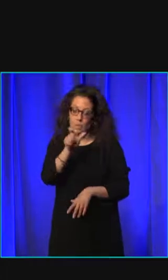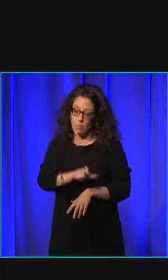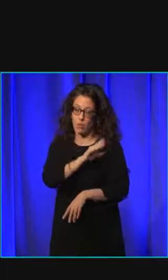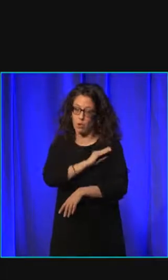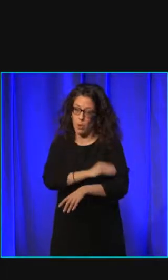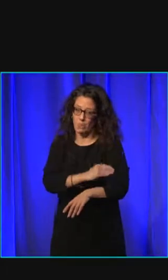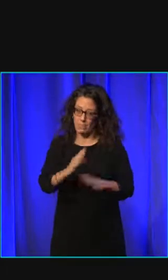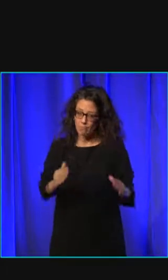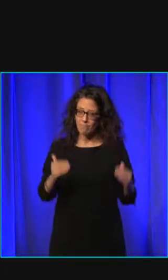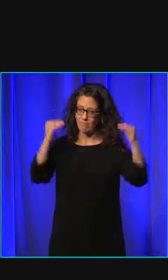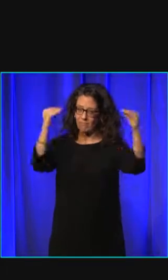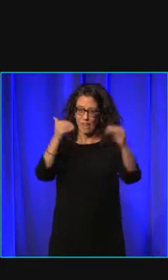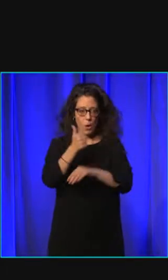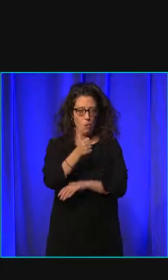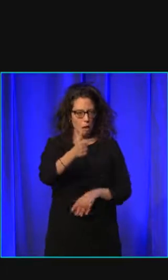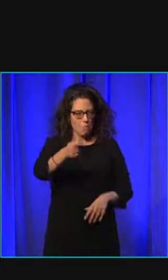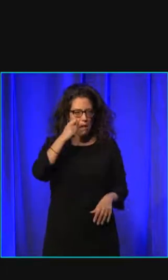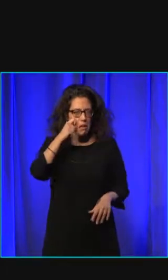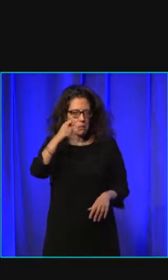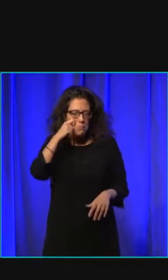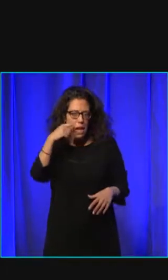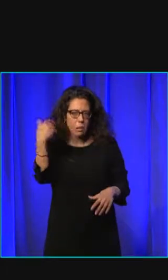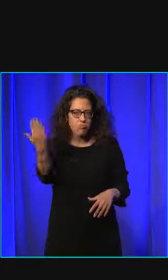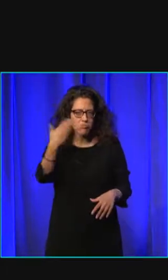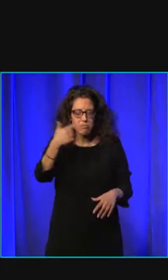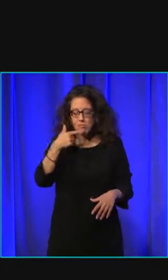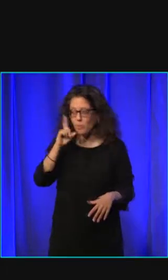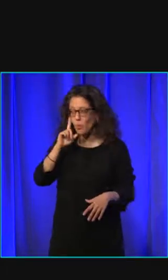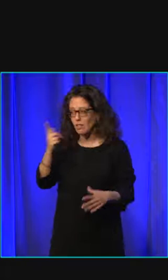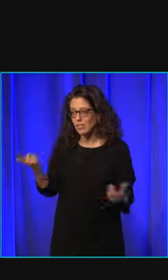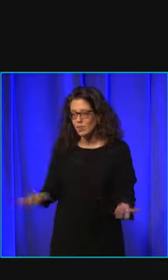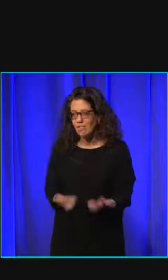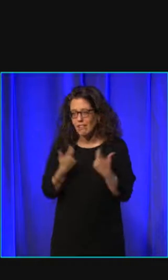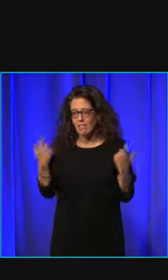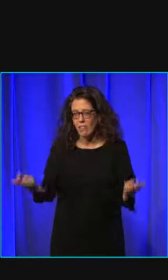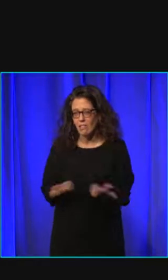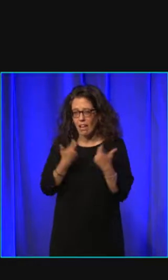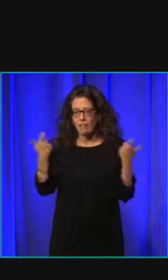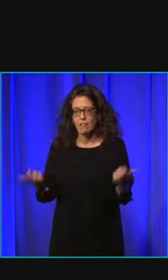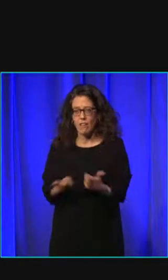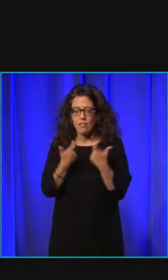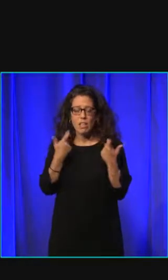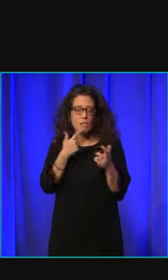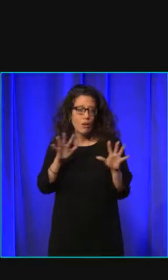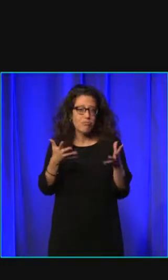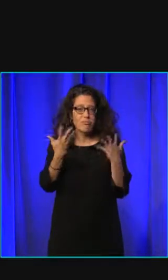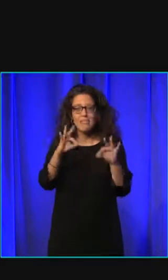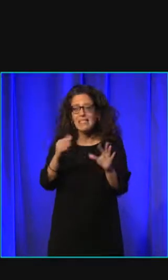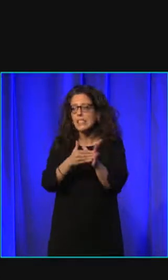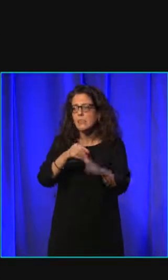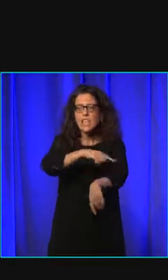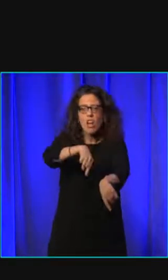des experts. Ce sont des gens qui s'entraînent, qui ont à leur compteur environ 10 000 heures